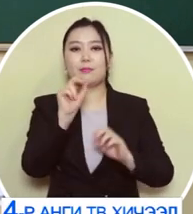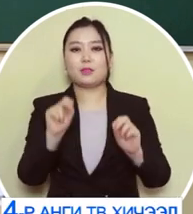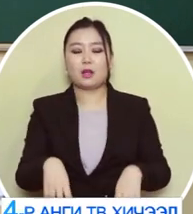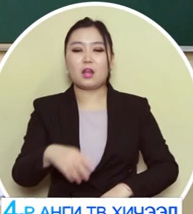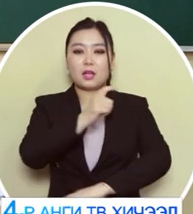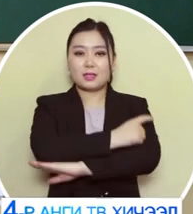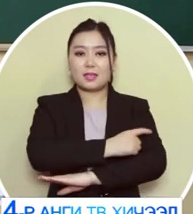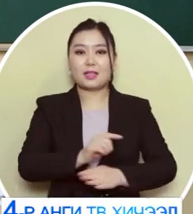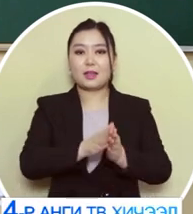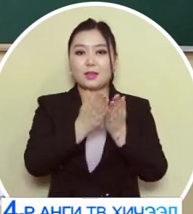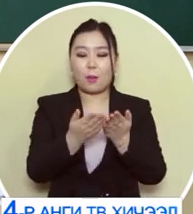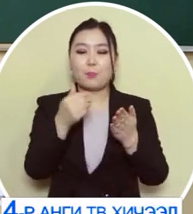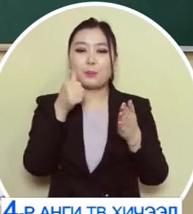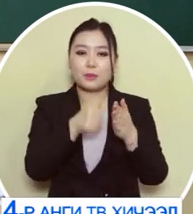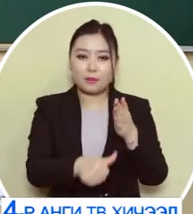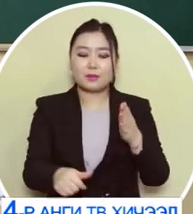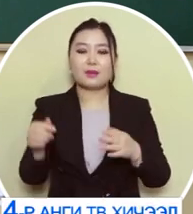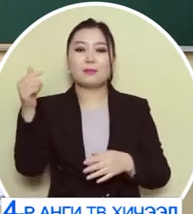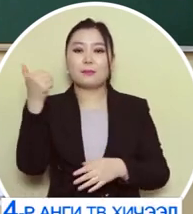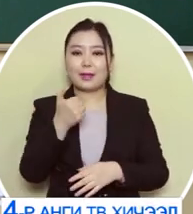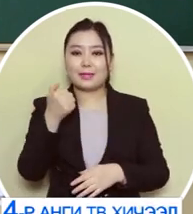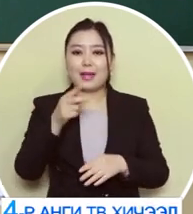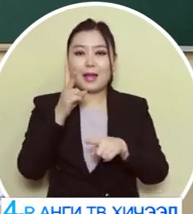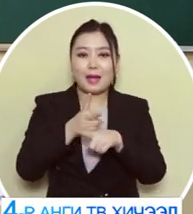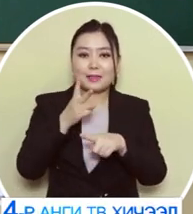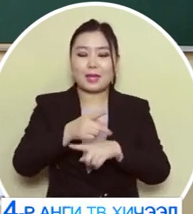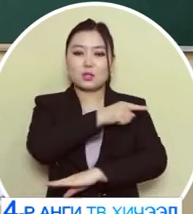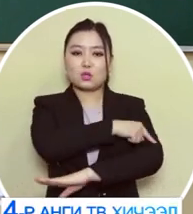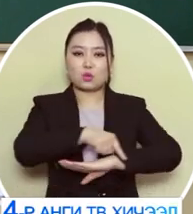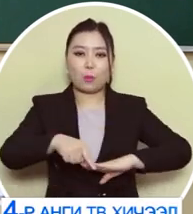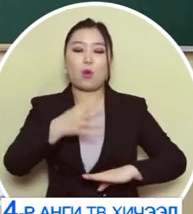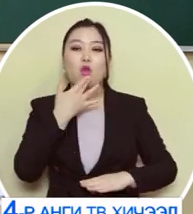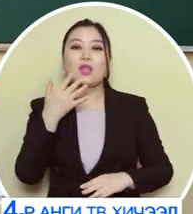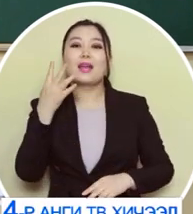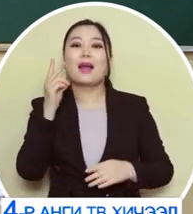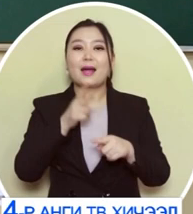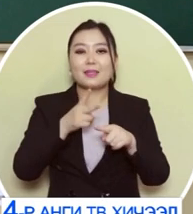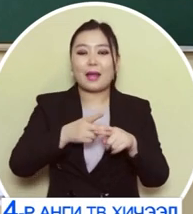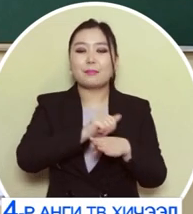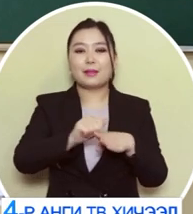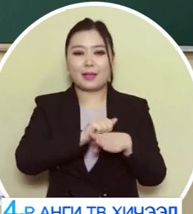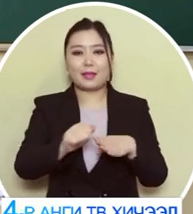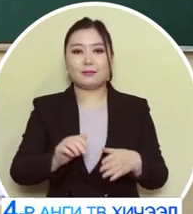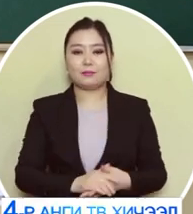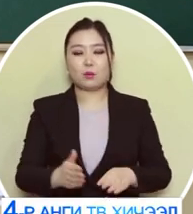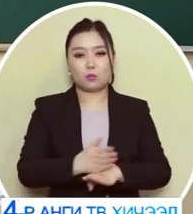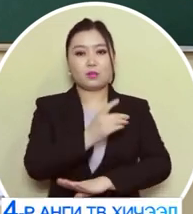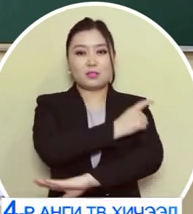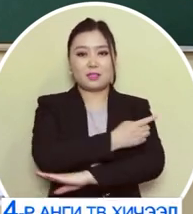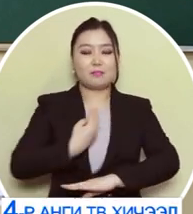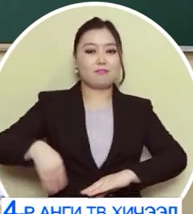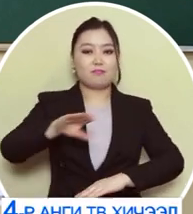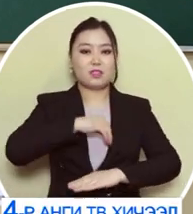сыныптың адам және табиғат пәні бойынша жүріледі. Сендер кітап құрал, сабақ жабдық, қалам өшіргіш, сызғыш,